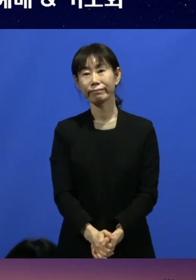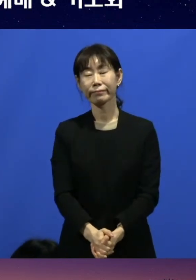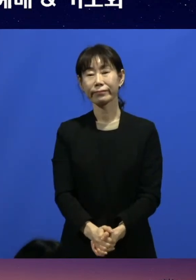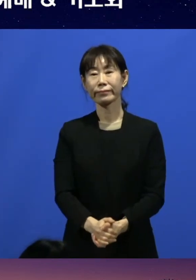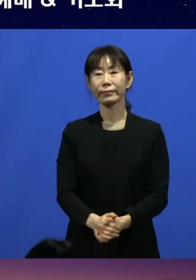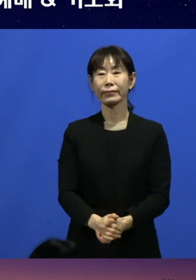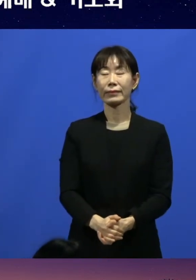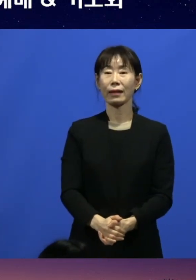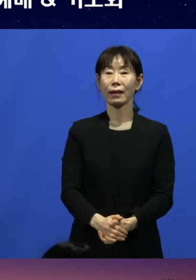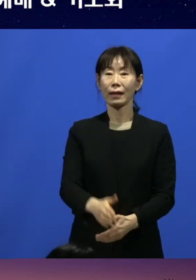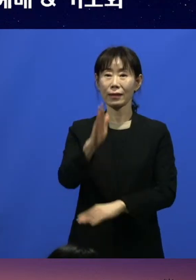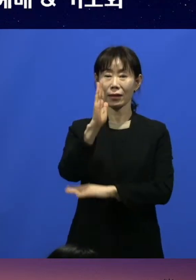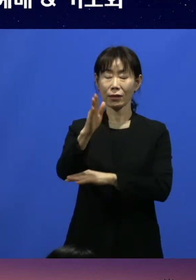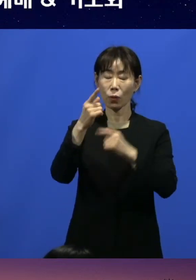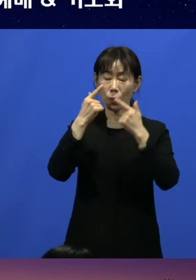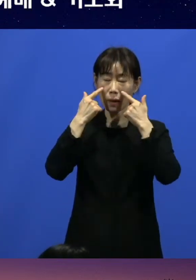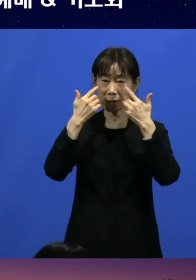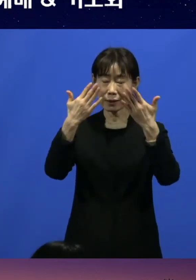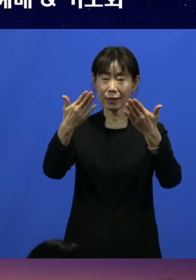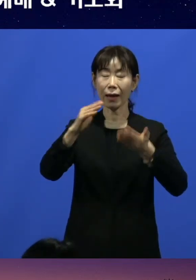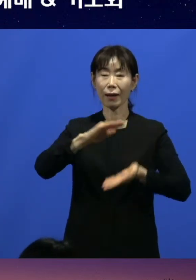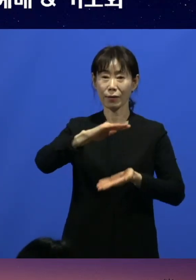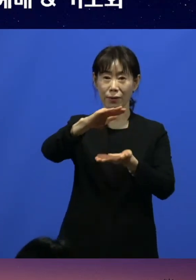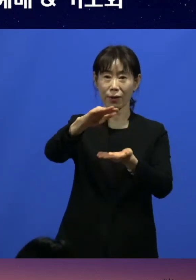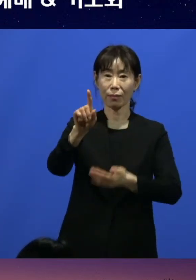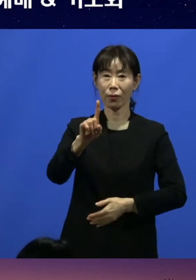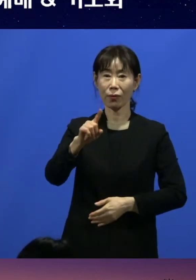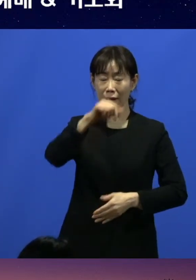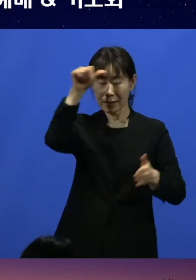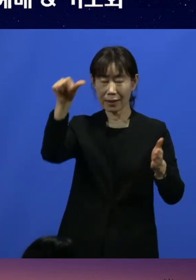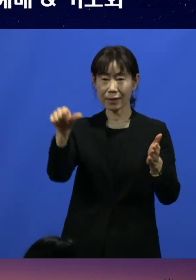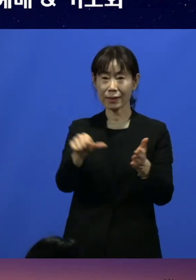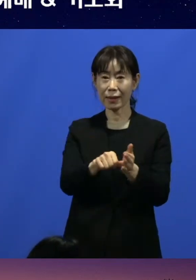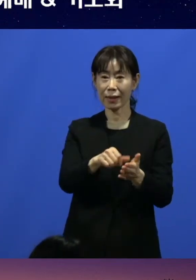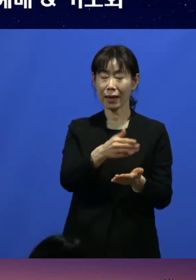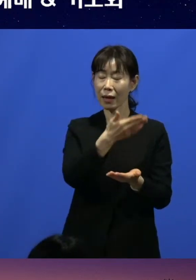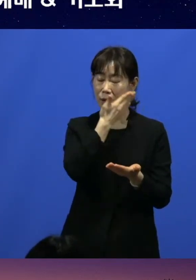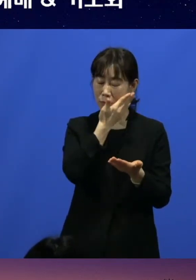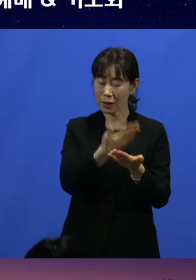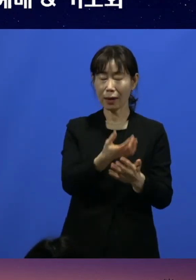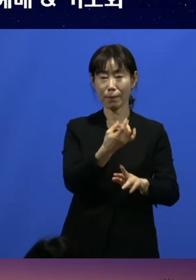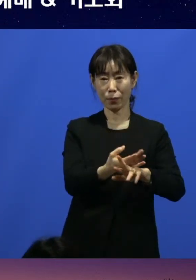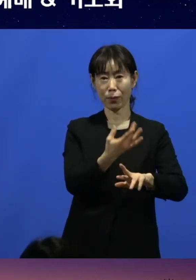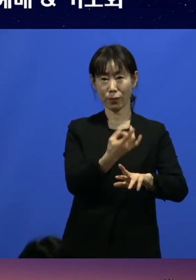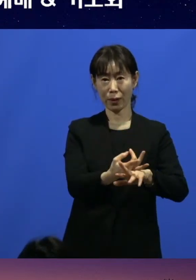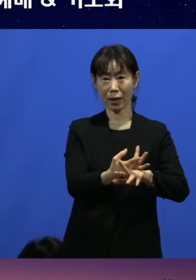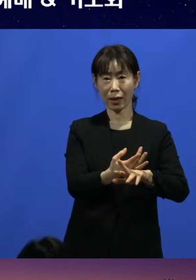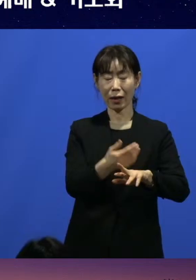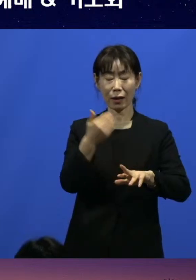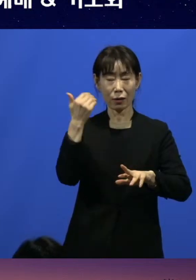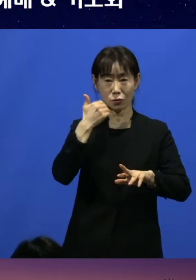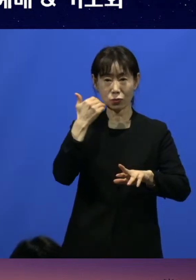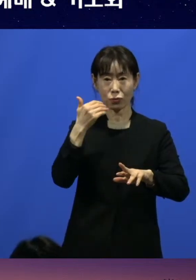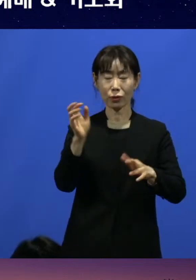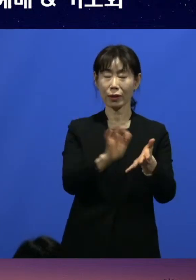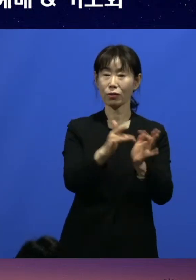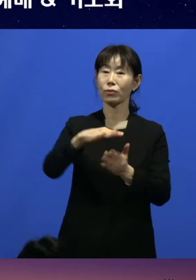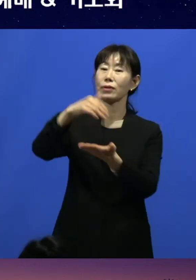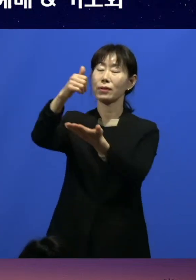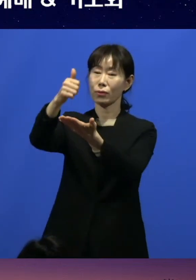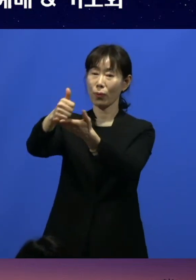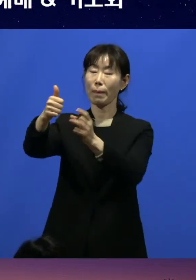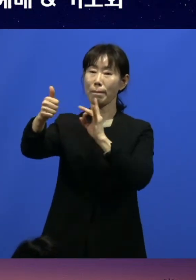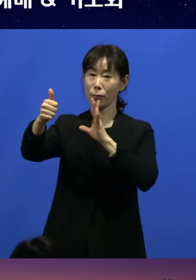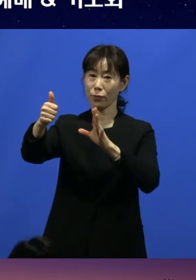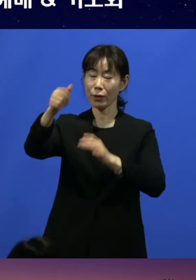말씀은 선명합니다. 여러분, 우리 인생의 참 보화, 그것은 예수 그리스도이시죠. 예수